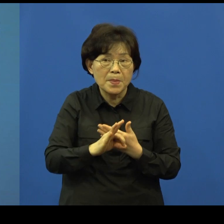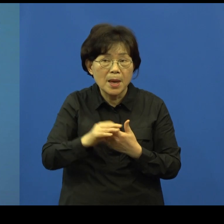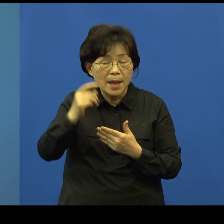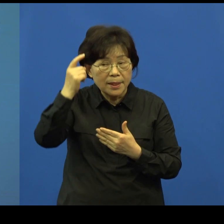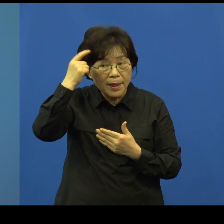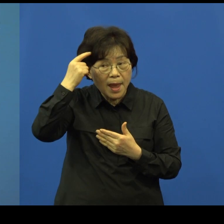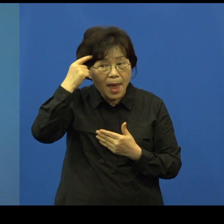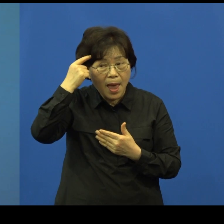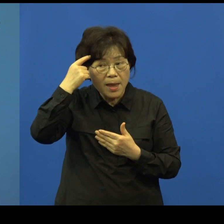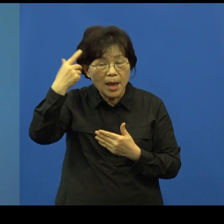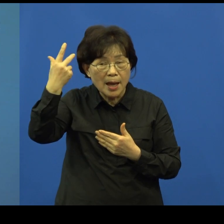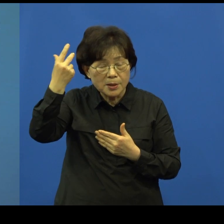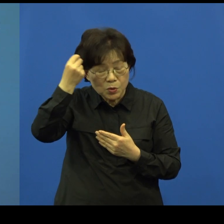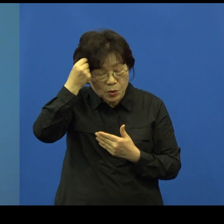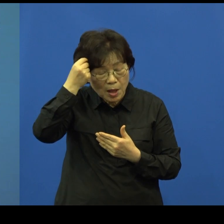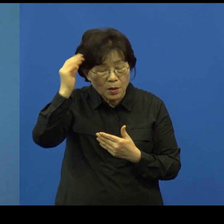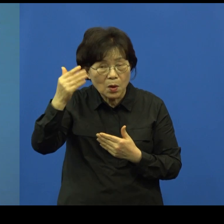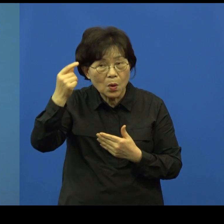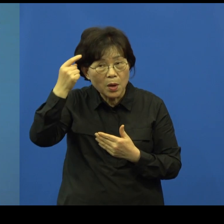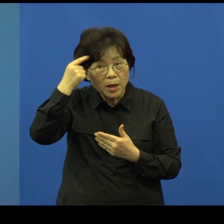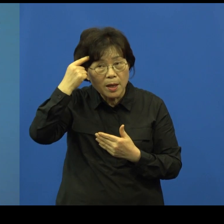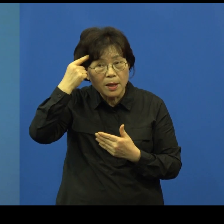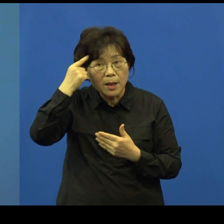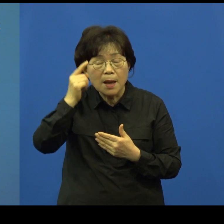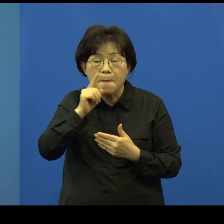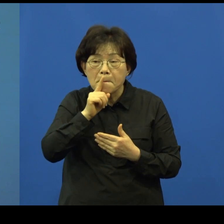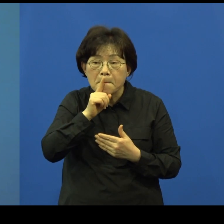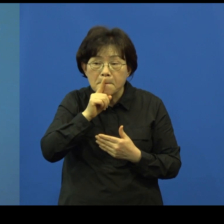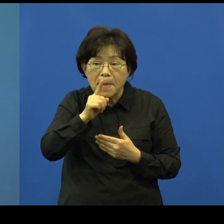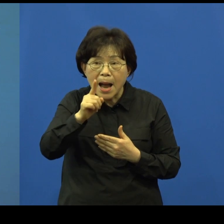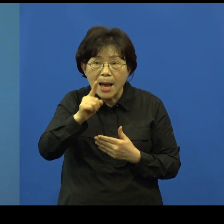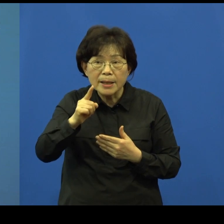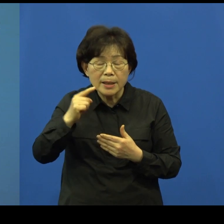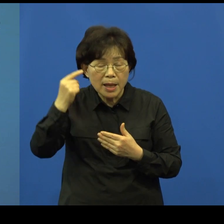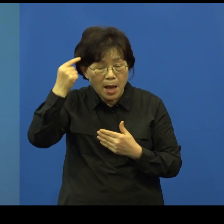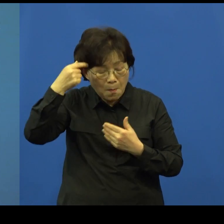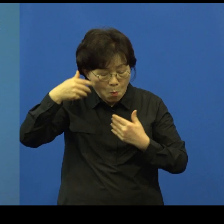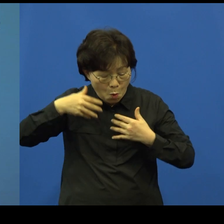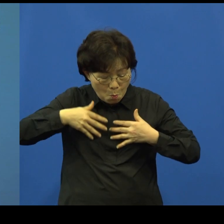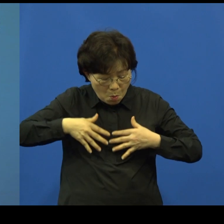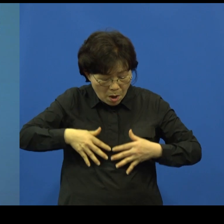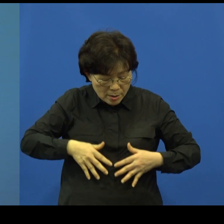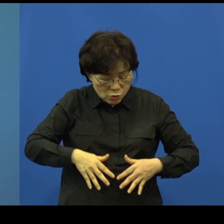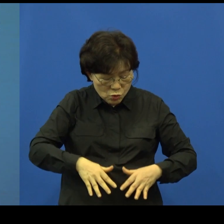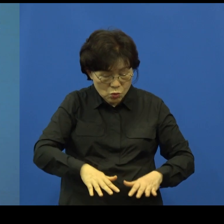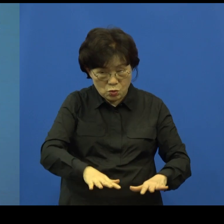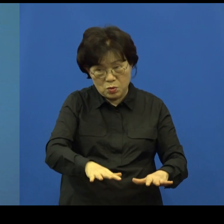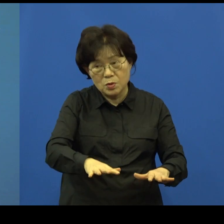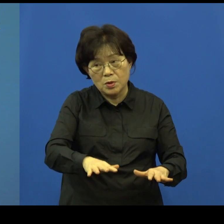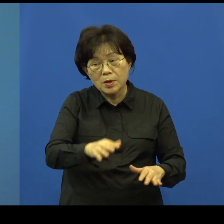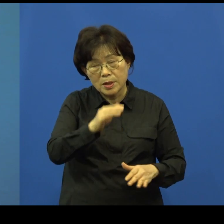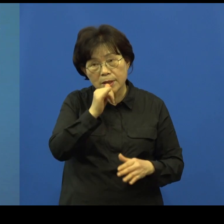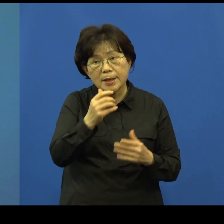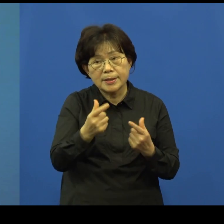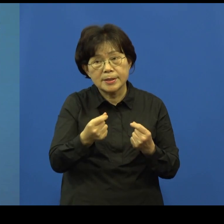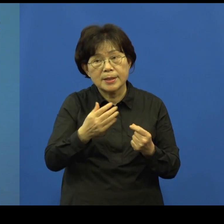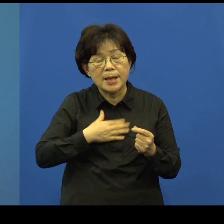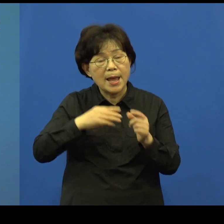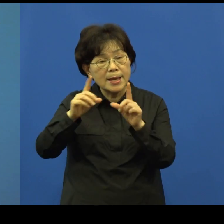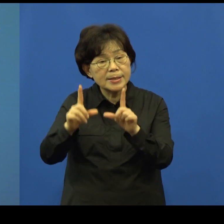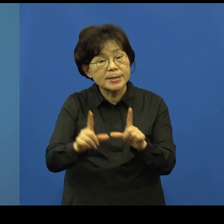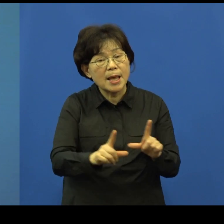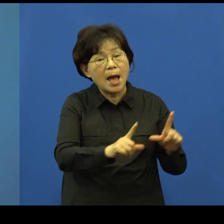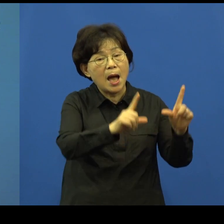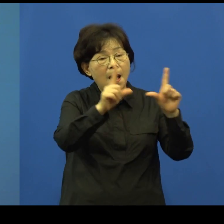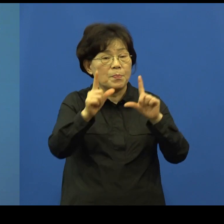뇌에 영향을 주고 그 뇌에 영향을 주면 그게 내 전체 몸 기능에 영향을 주는 거고 내 삶까지